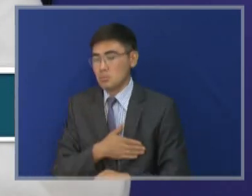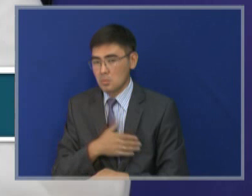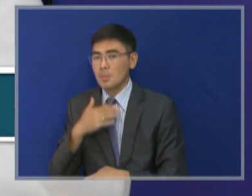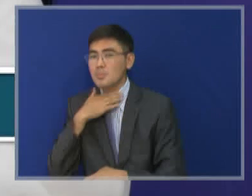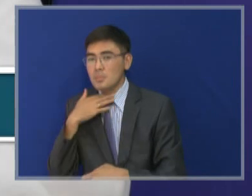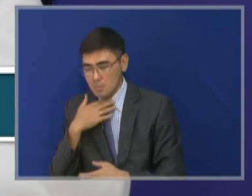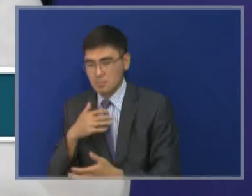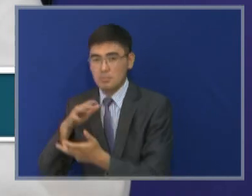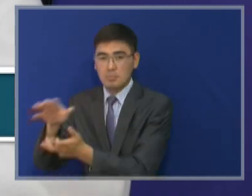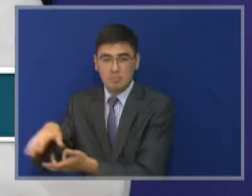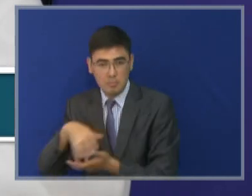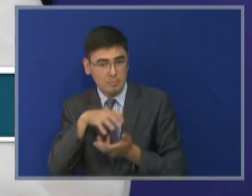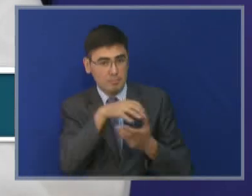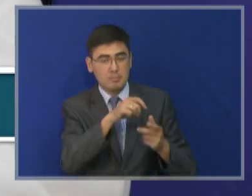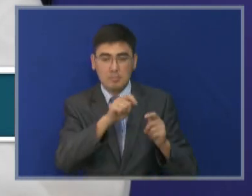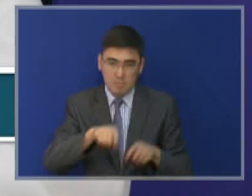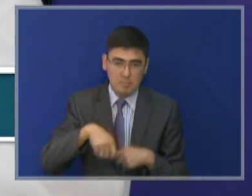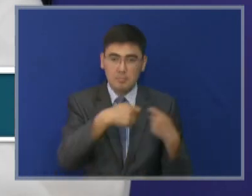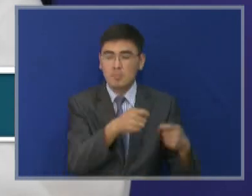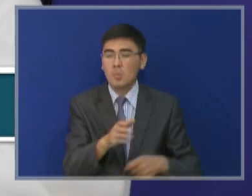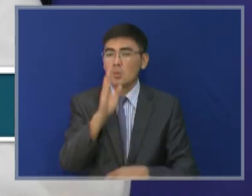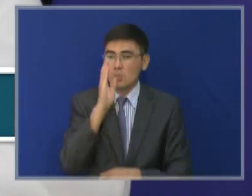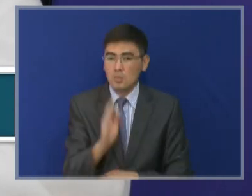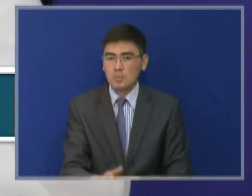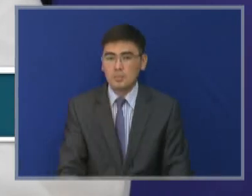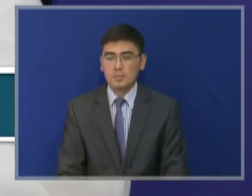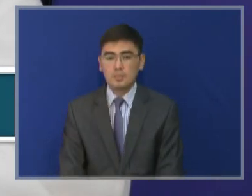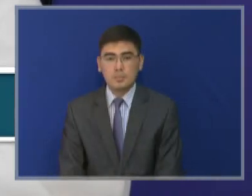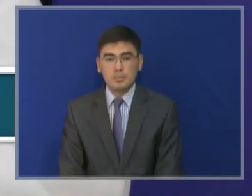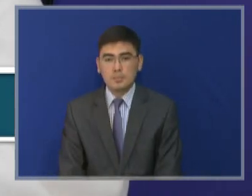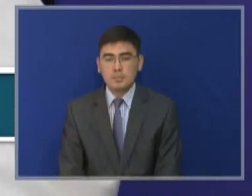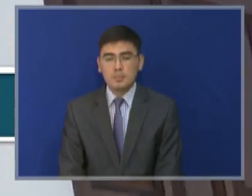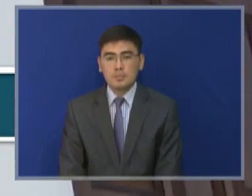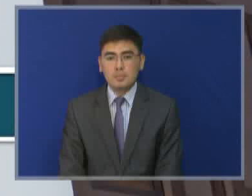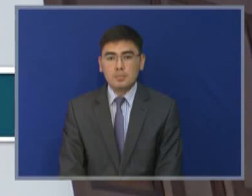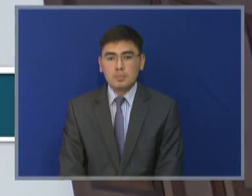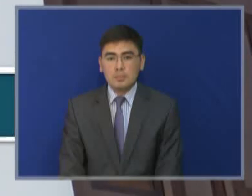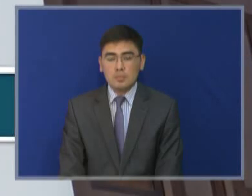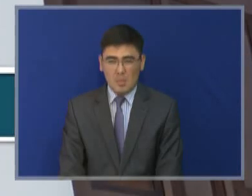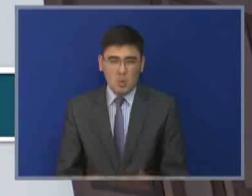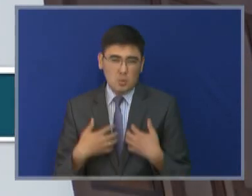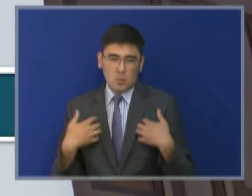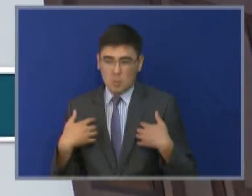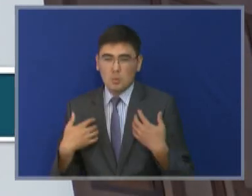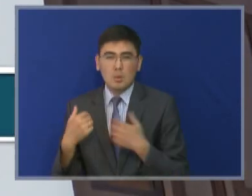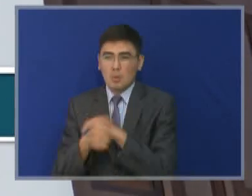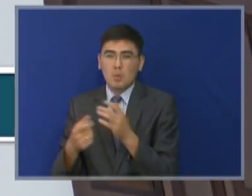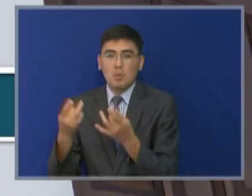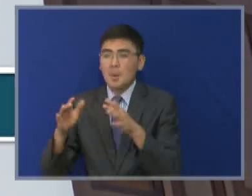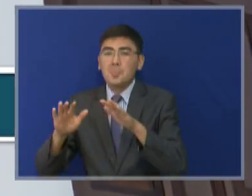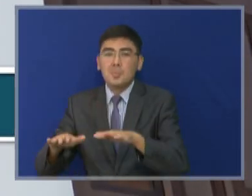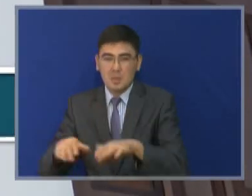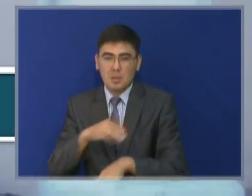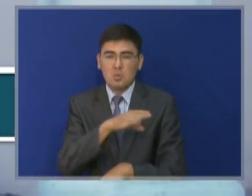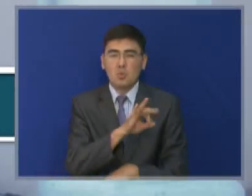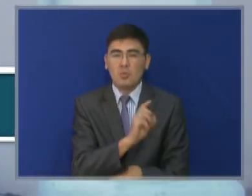түскен құрбандық мал етін жеткізіп беретін боламыз. Құрбандық шалынатын жерлерде тауарлармен